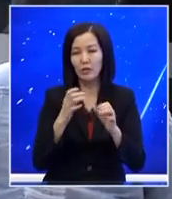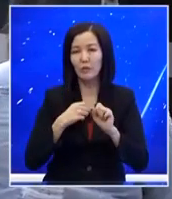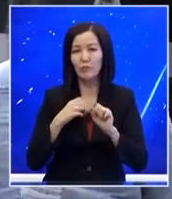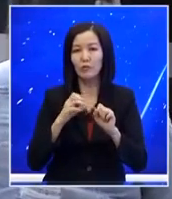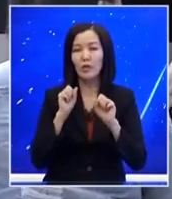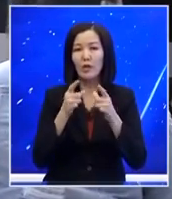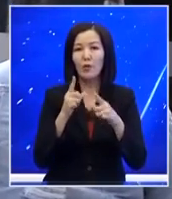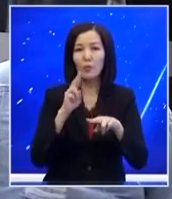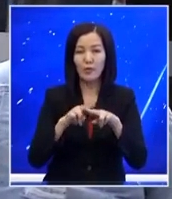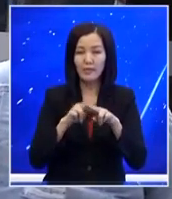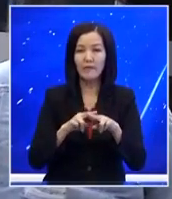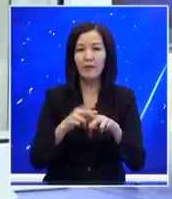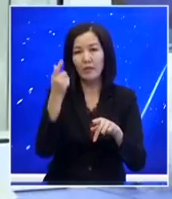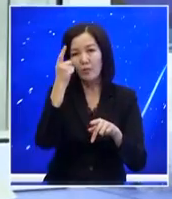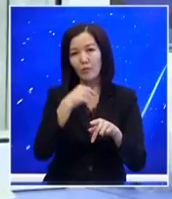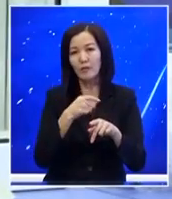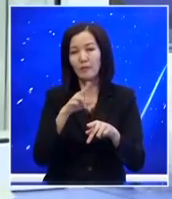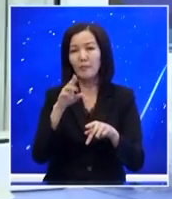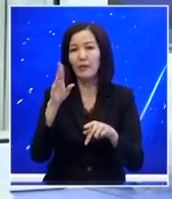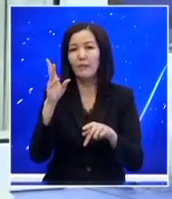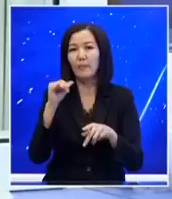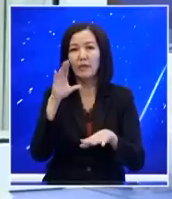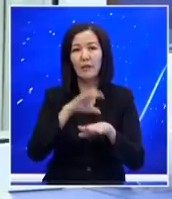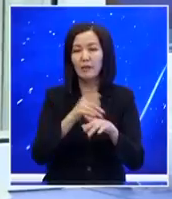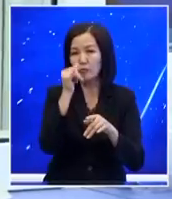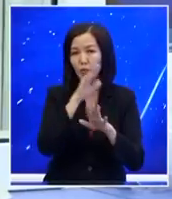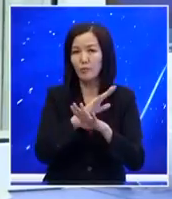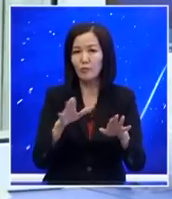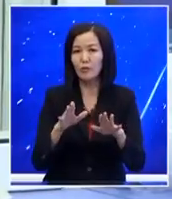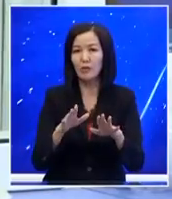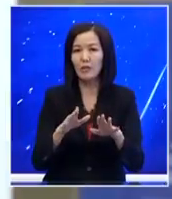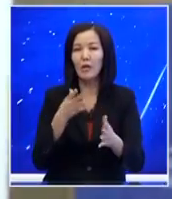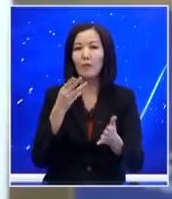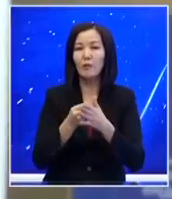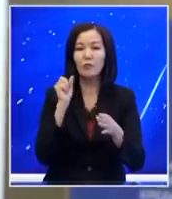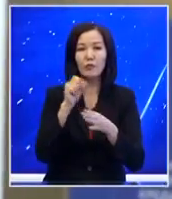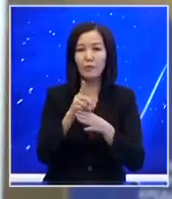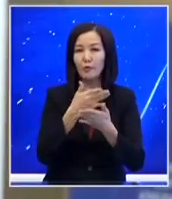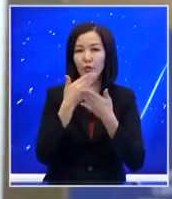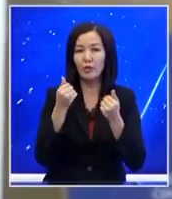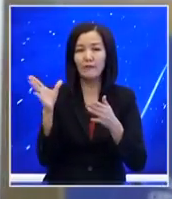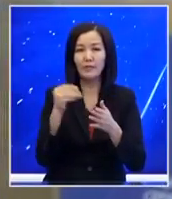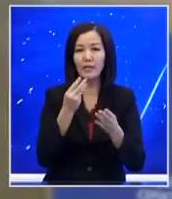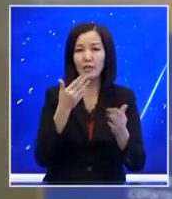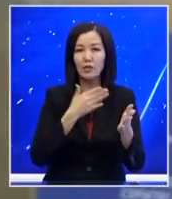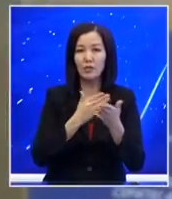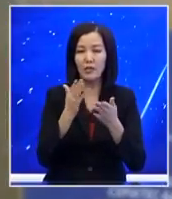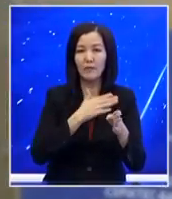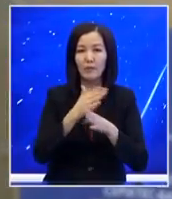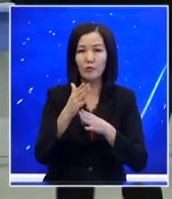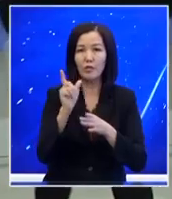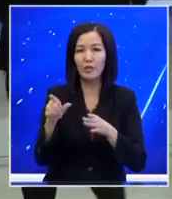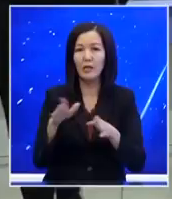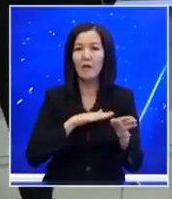лишь удостоверение личности. ПИПИ-счет не подлежит аресту, на него также не возлагаются платежные поручения. А все денежные поступления выдаются